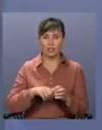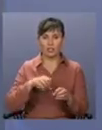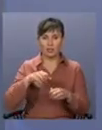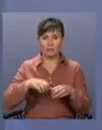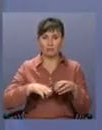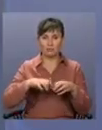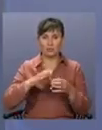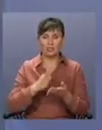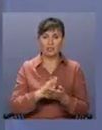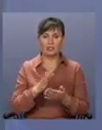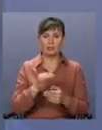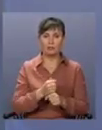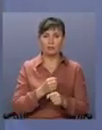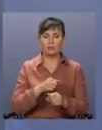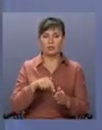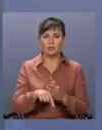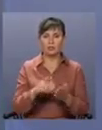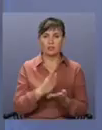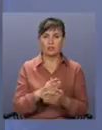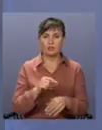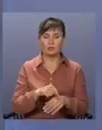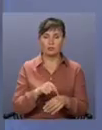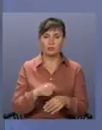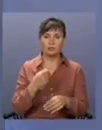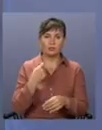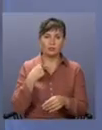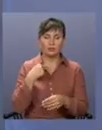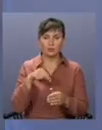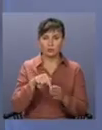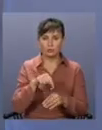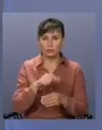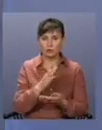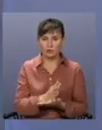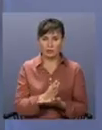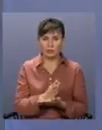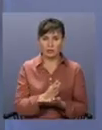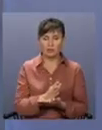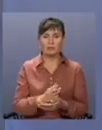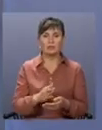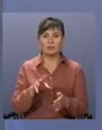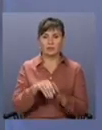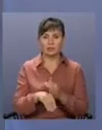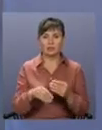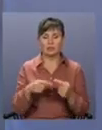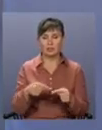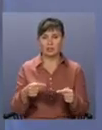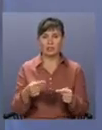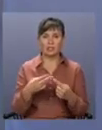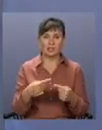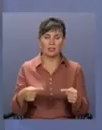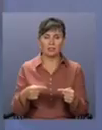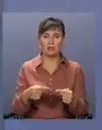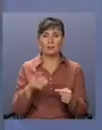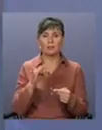вырабатывает алкогольные... алкоголь. Спирт, да скажем? Да, соответственно, спиртосодержащие какие-то вещества.